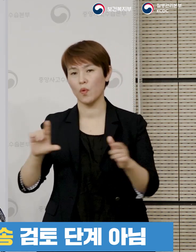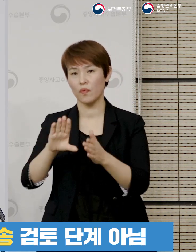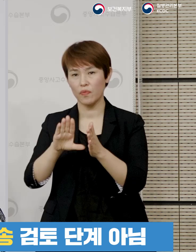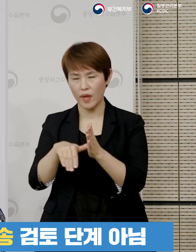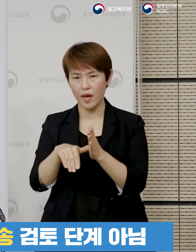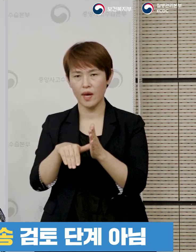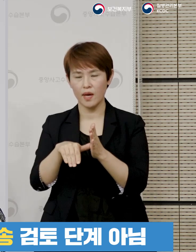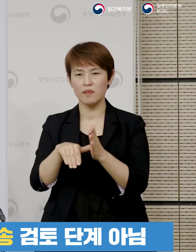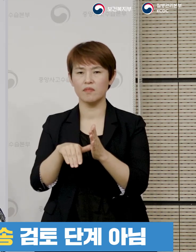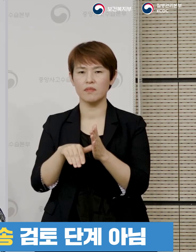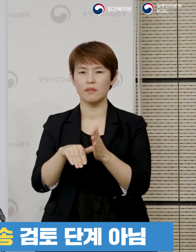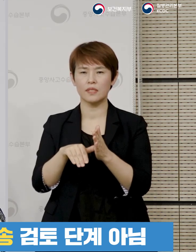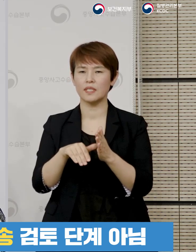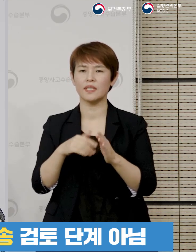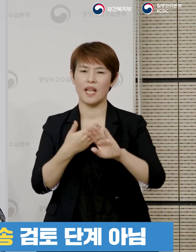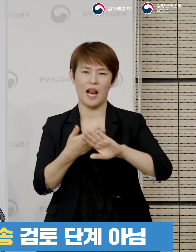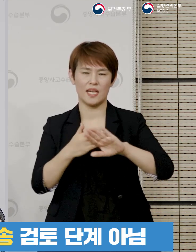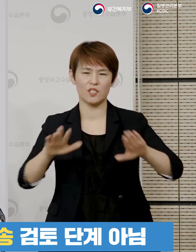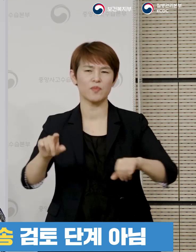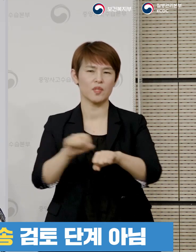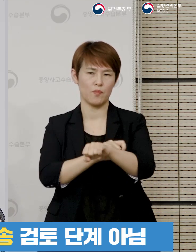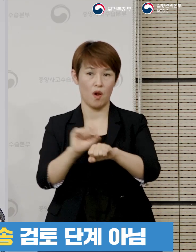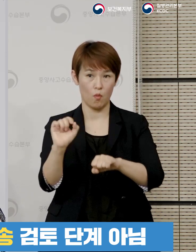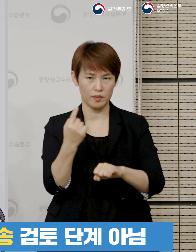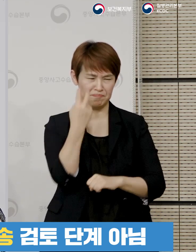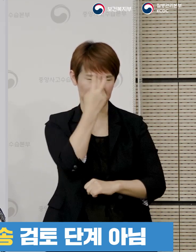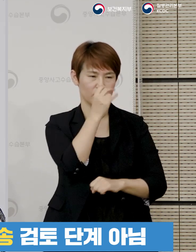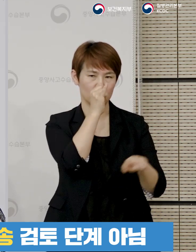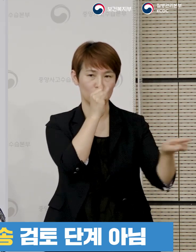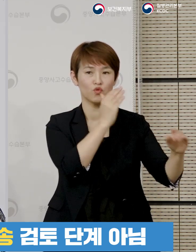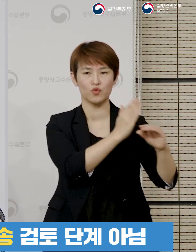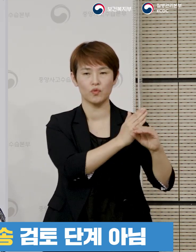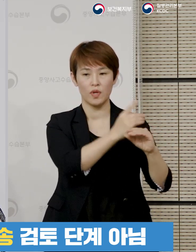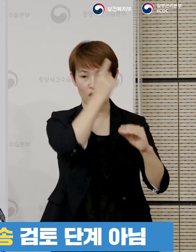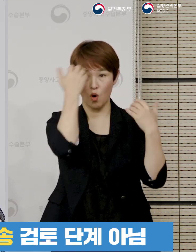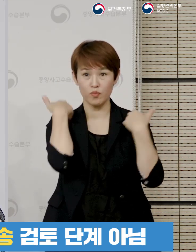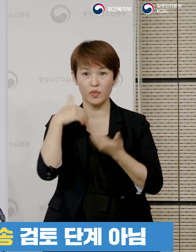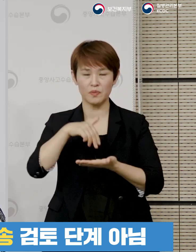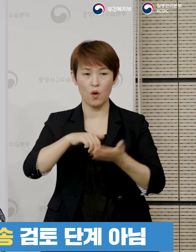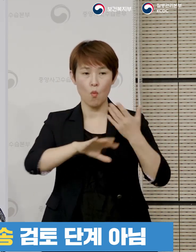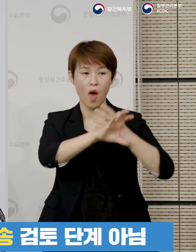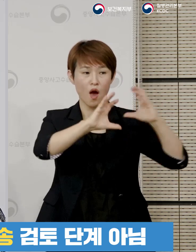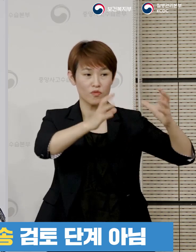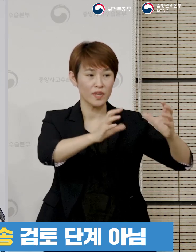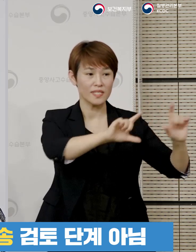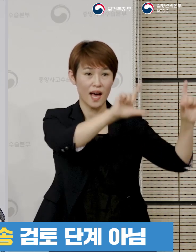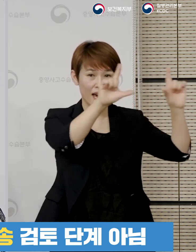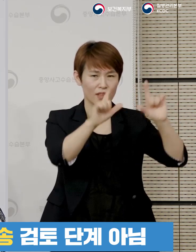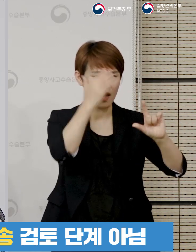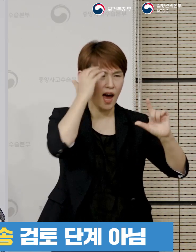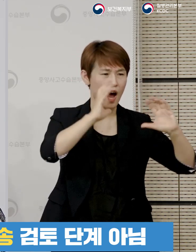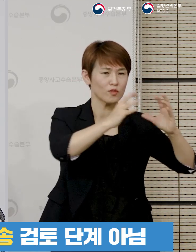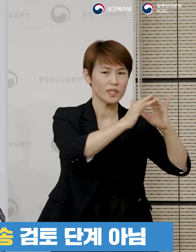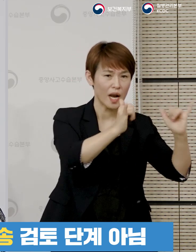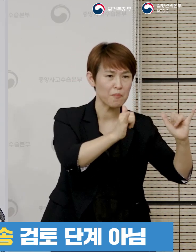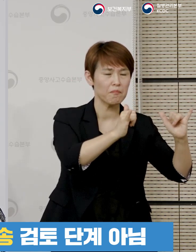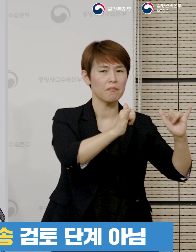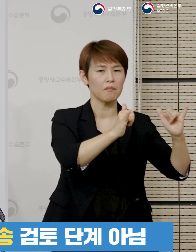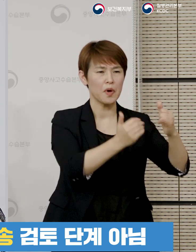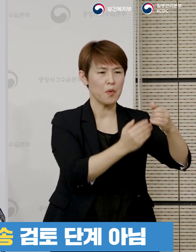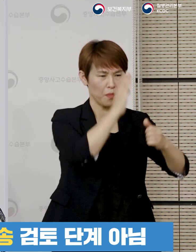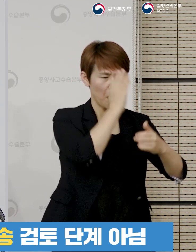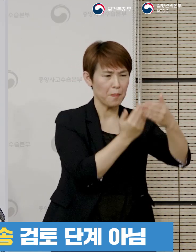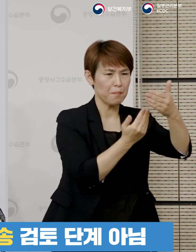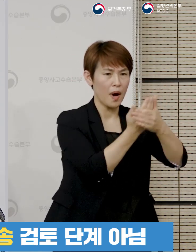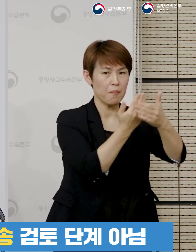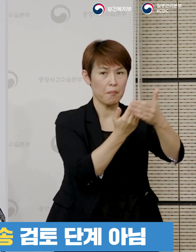일반적인 이 조치의 상황은 아니라는 점 말씀드립니다. 정부로서는 외국에 있는 우리 국민들의 산발적인